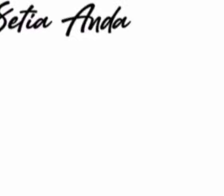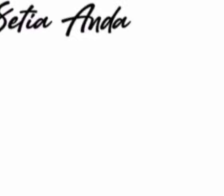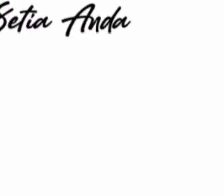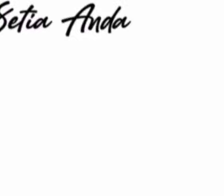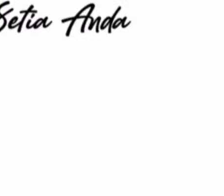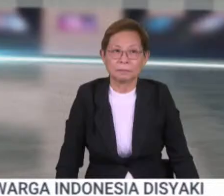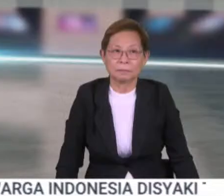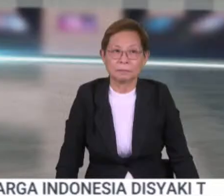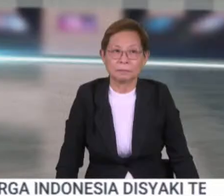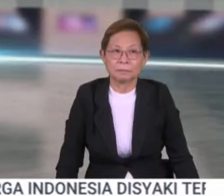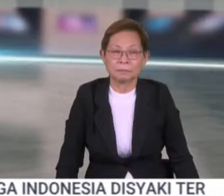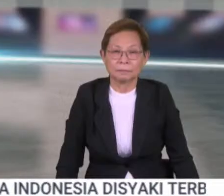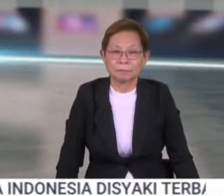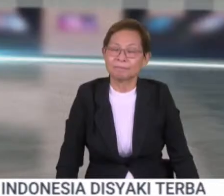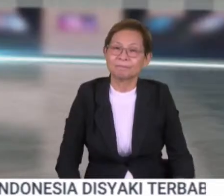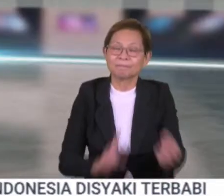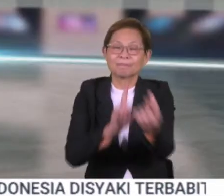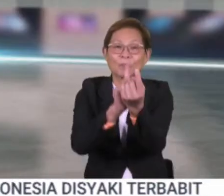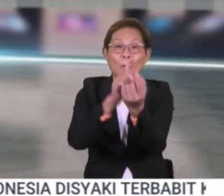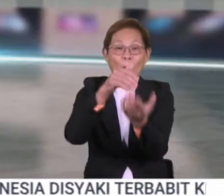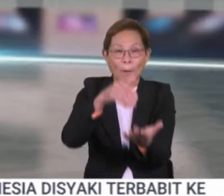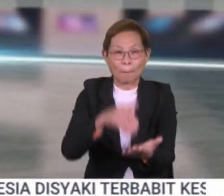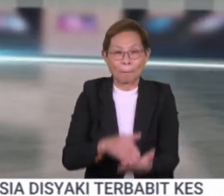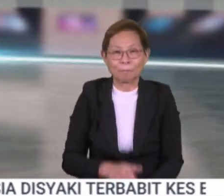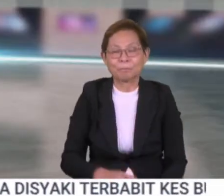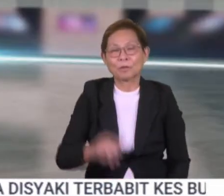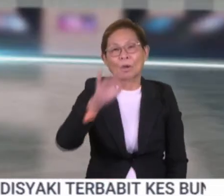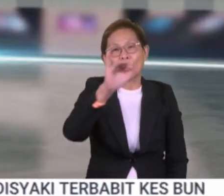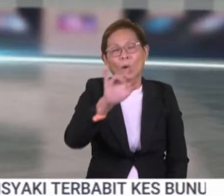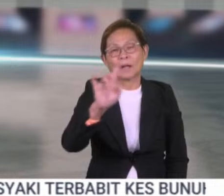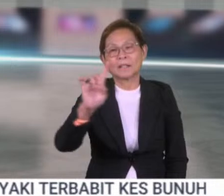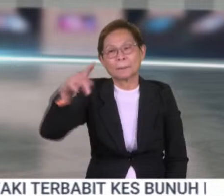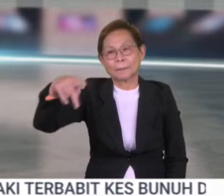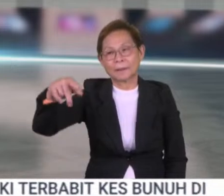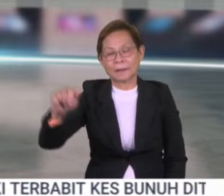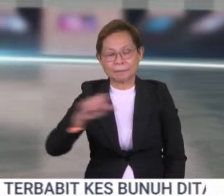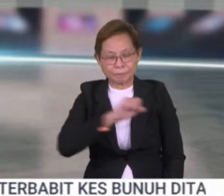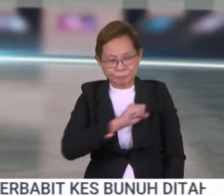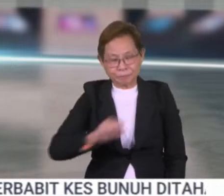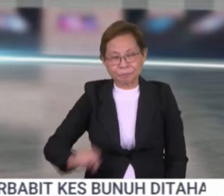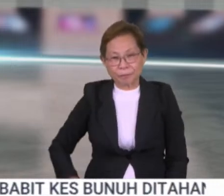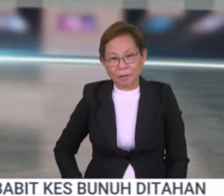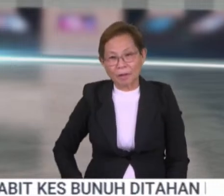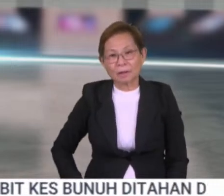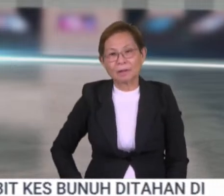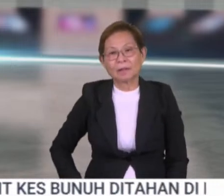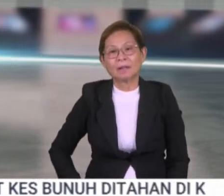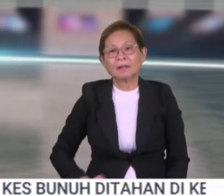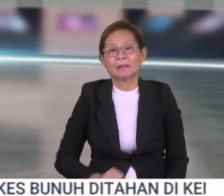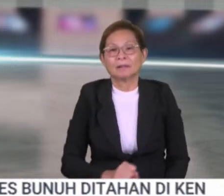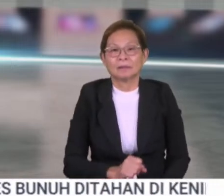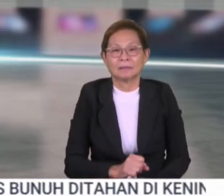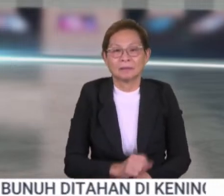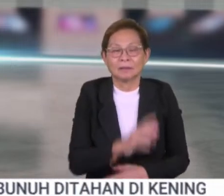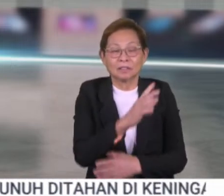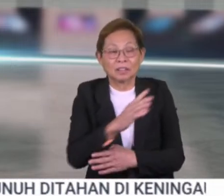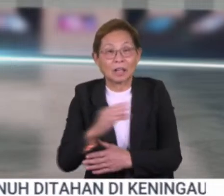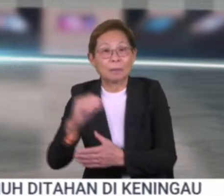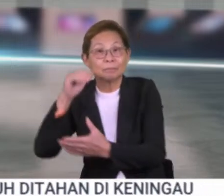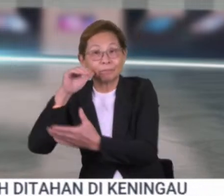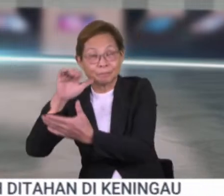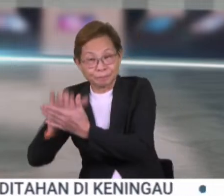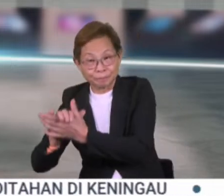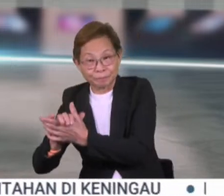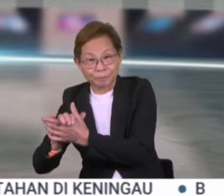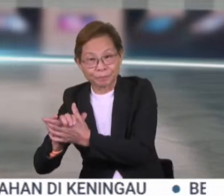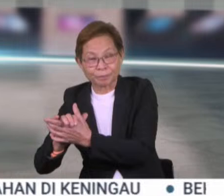rasmi. Bertemu kembali. Yang di-Pertuan Agong Al-Sultan Abdullah Riayatuddin Al-Mustafa Billah Shah dan Raja